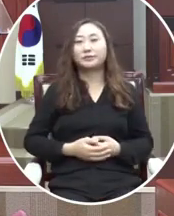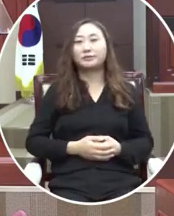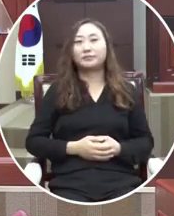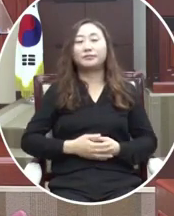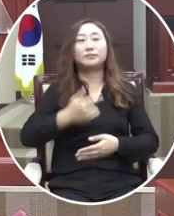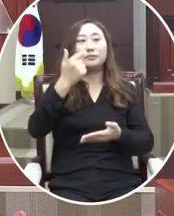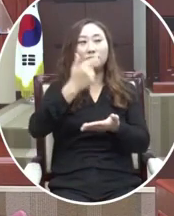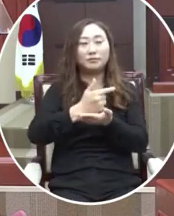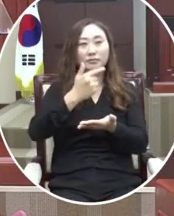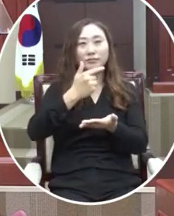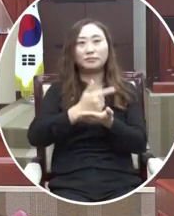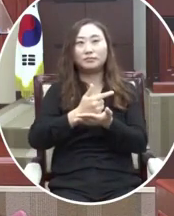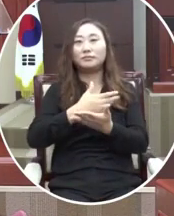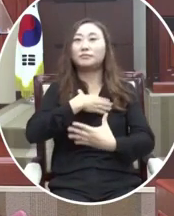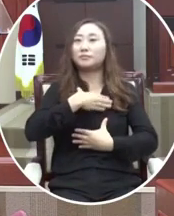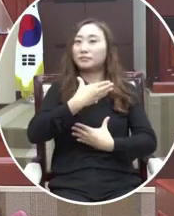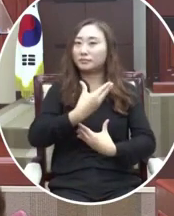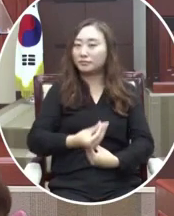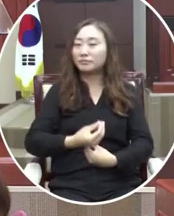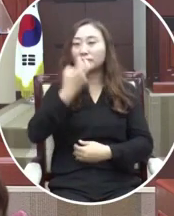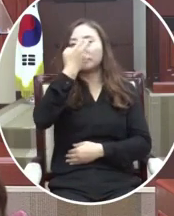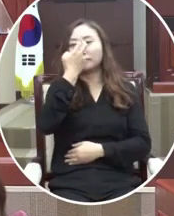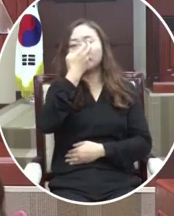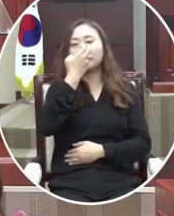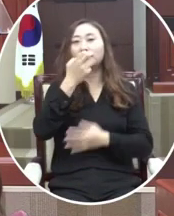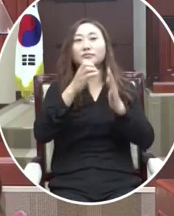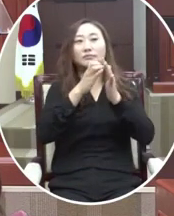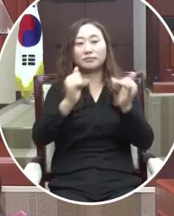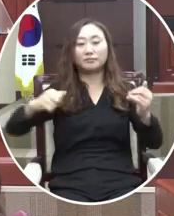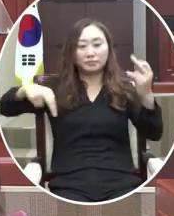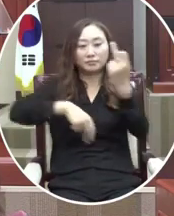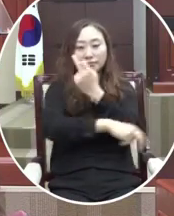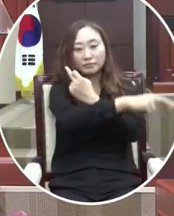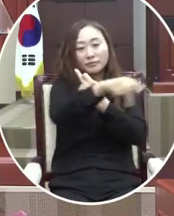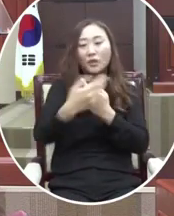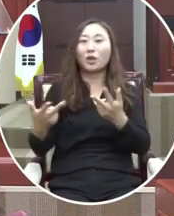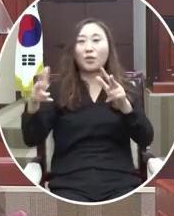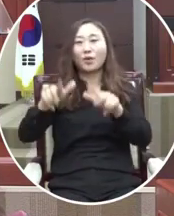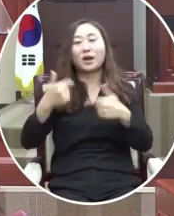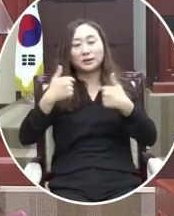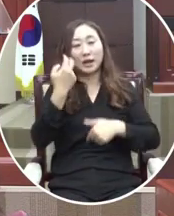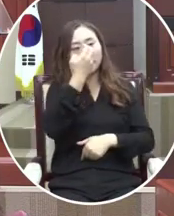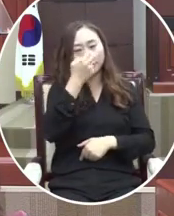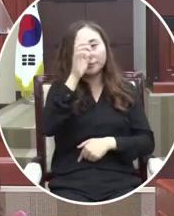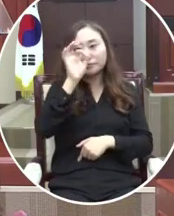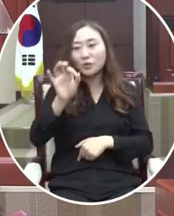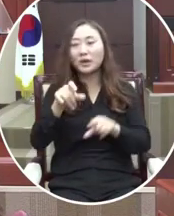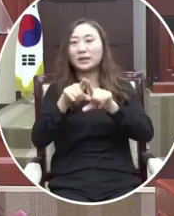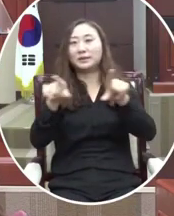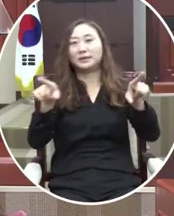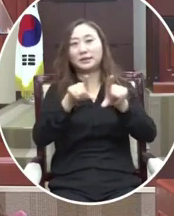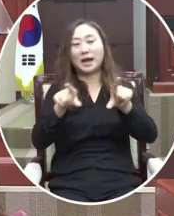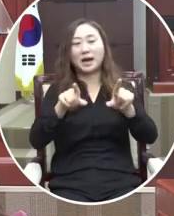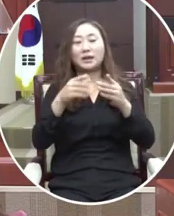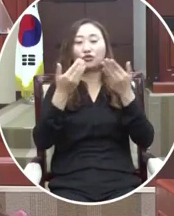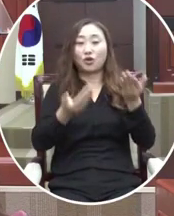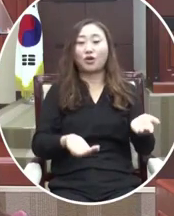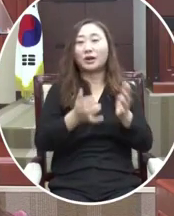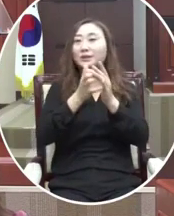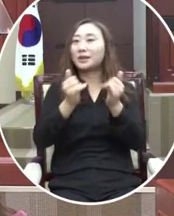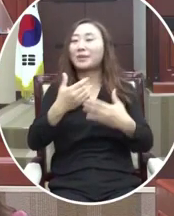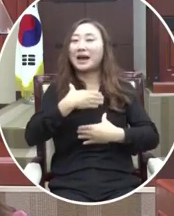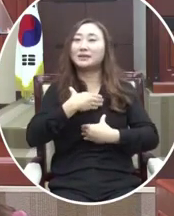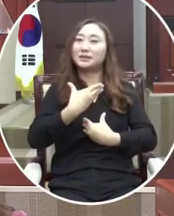것입니다 노원 안전 순찰대가 길산 와 공원을 상시 순찰하며 일상에서 휴식하는